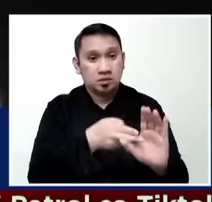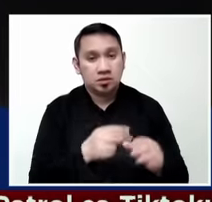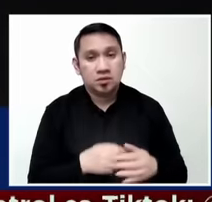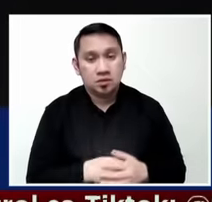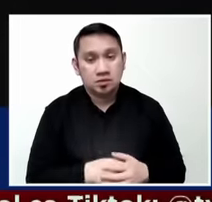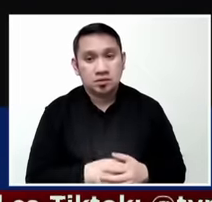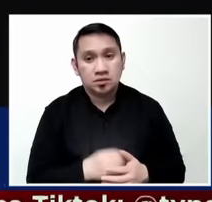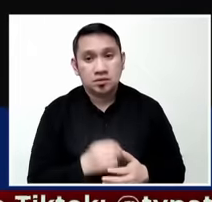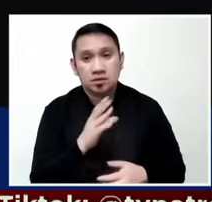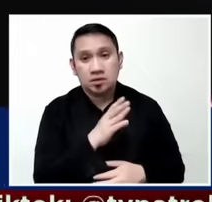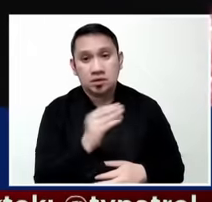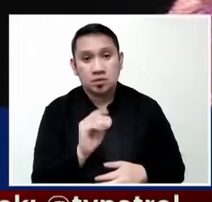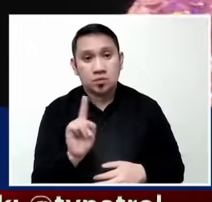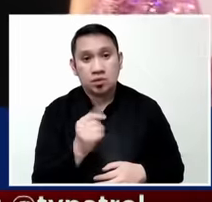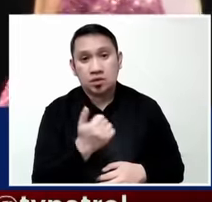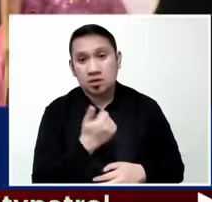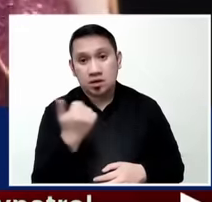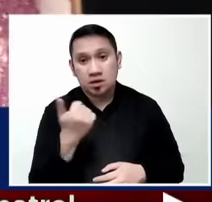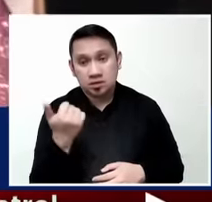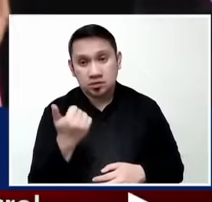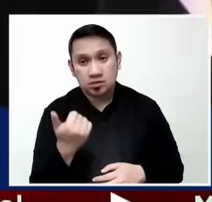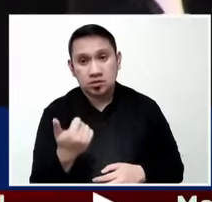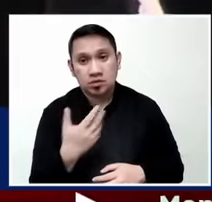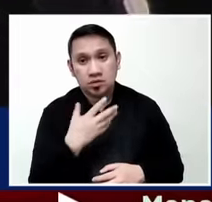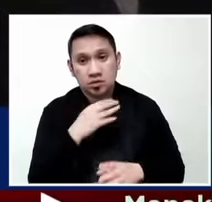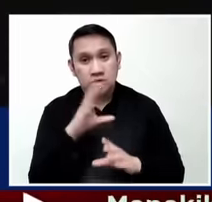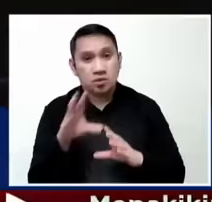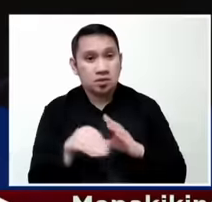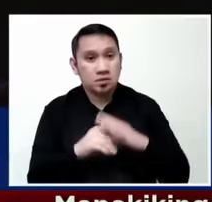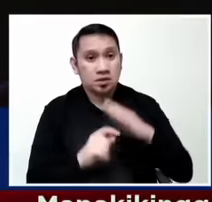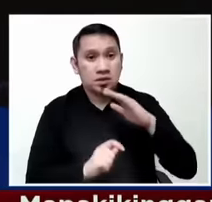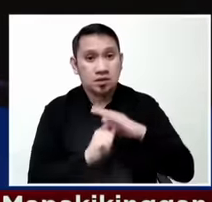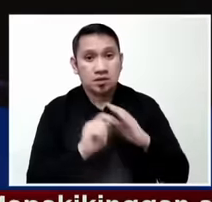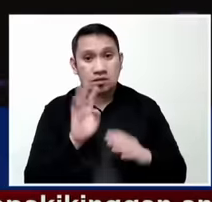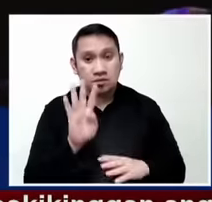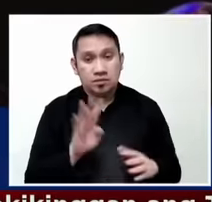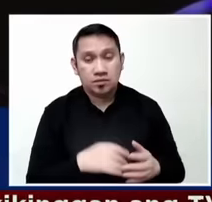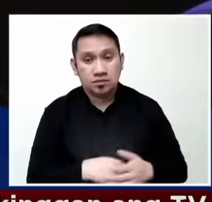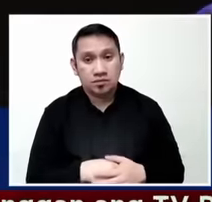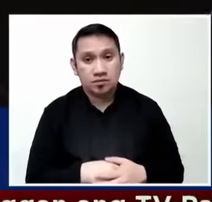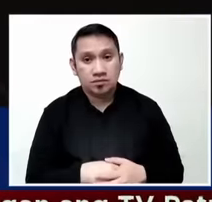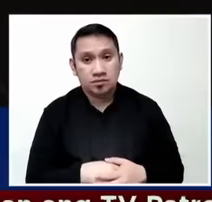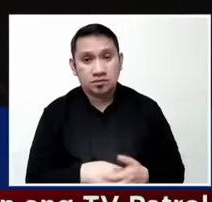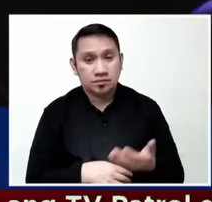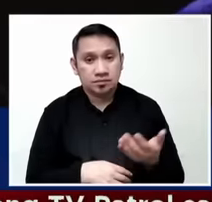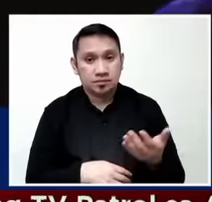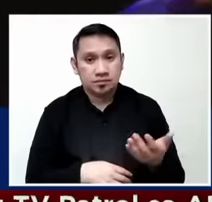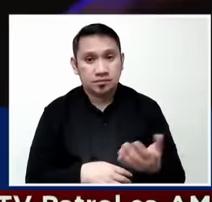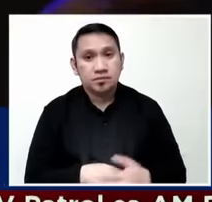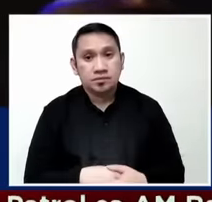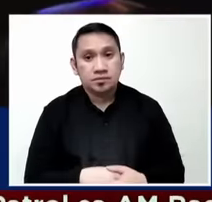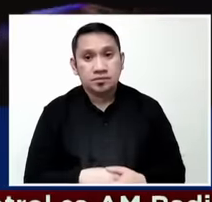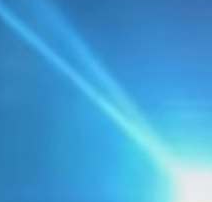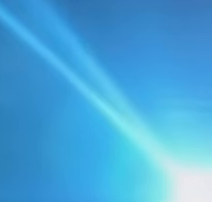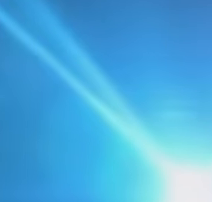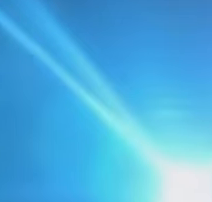at ang tatlo pang beauties na nasa top 4. Diane Castillejo, ABS-CBN